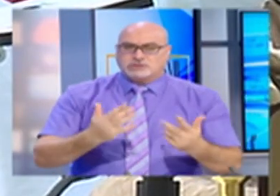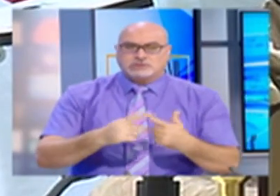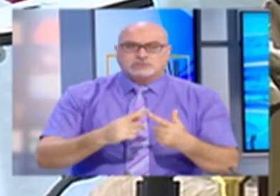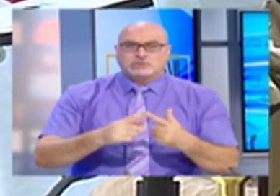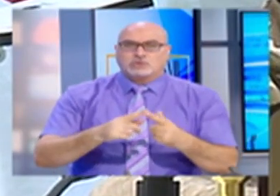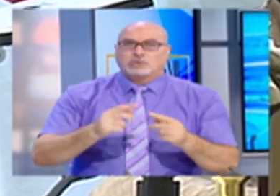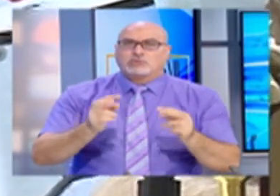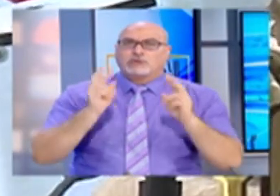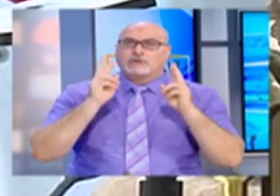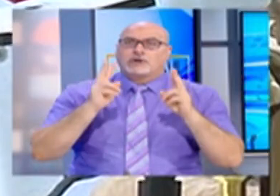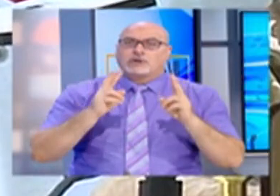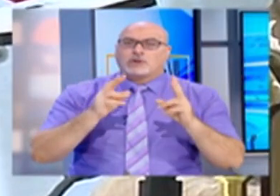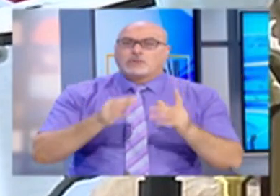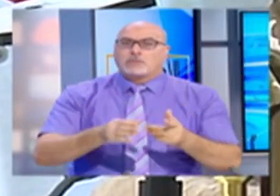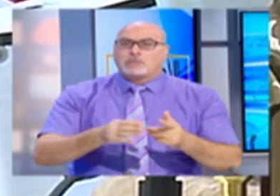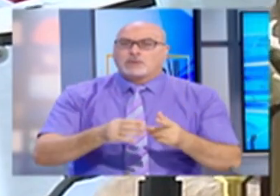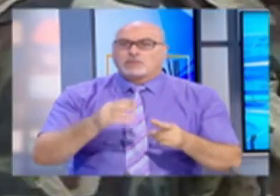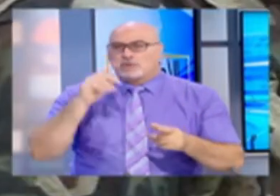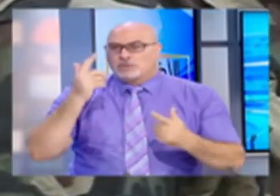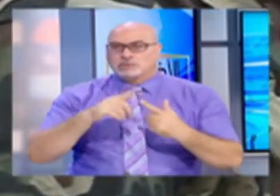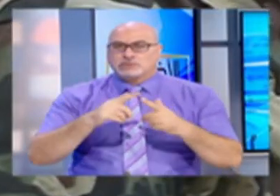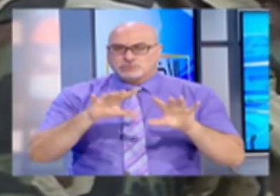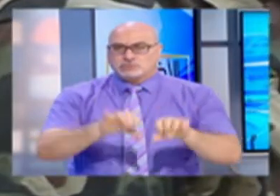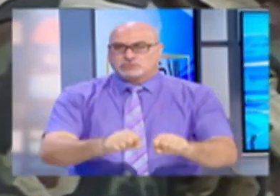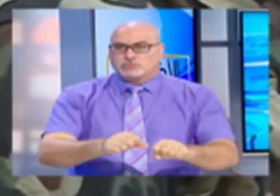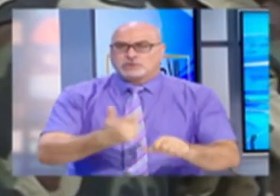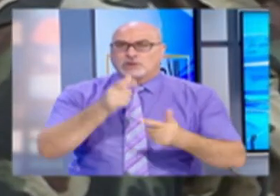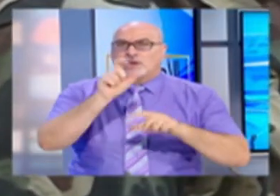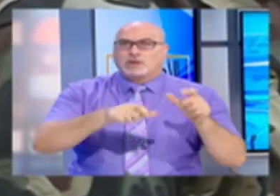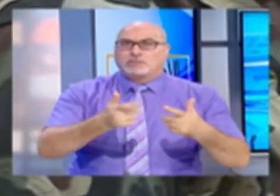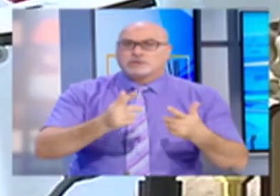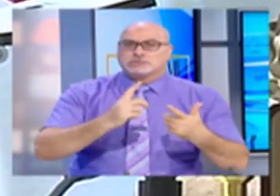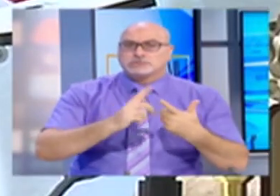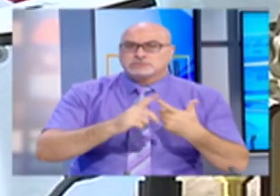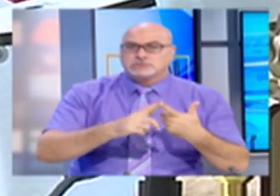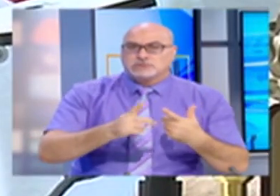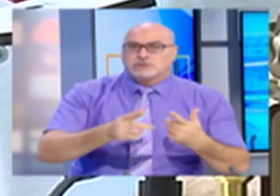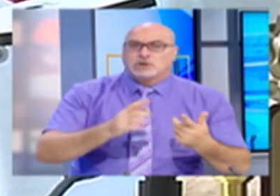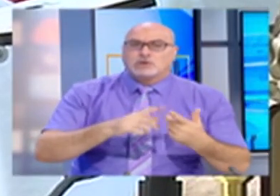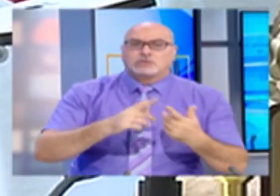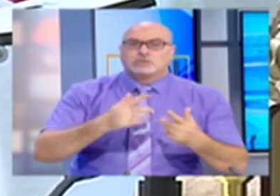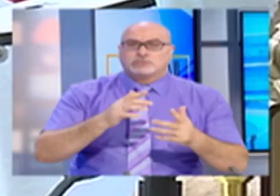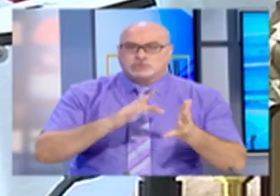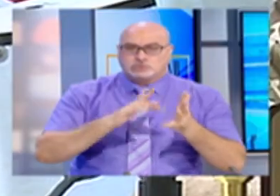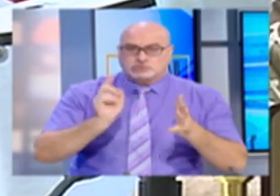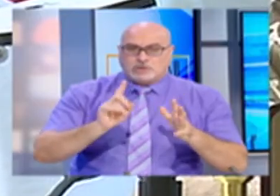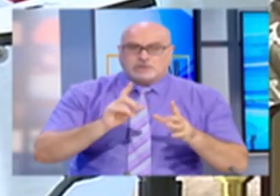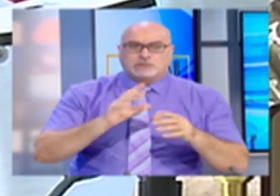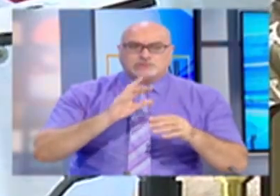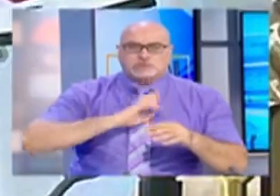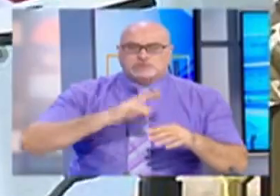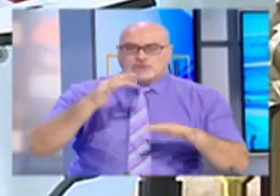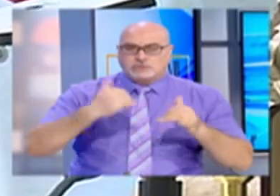أشرف من أن ينال منها بعض المعتوهين والمتهورين. ومن